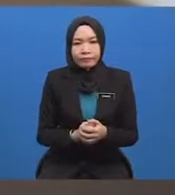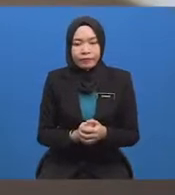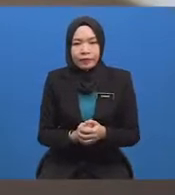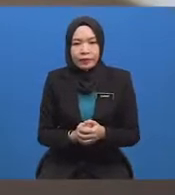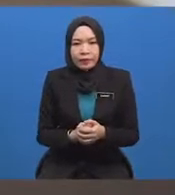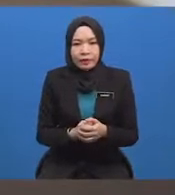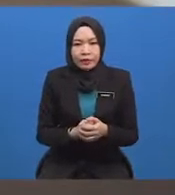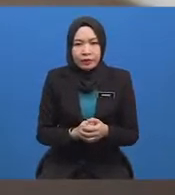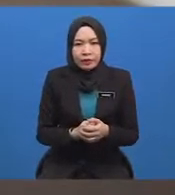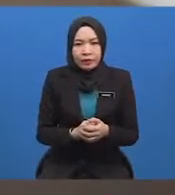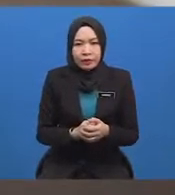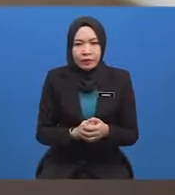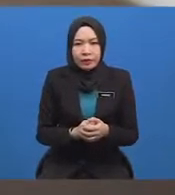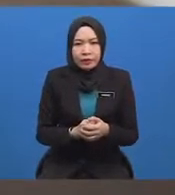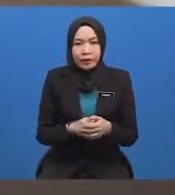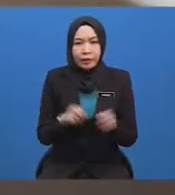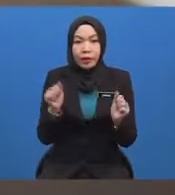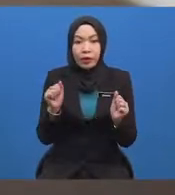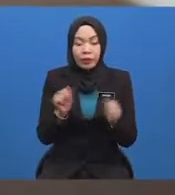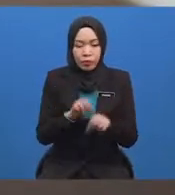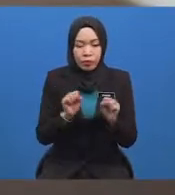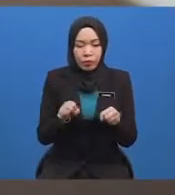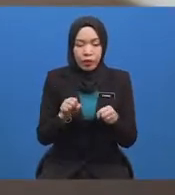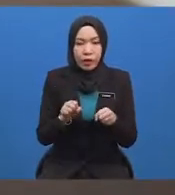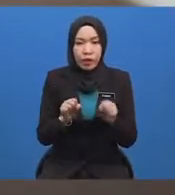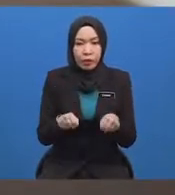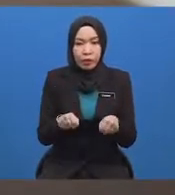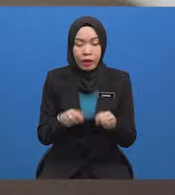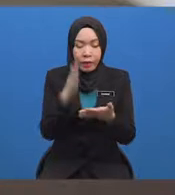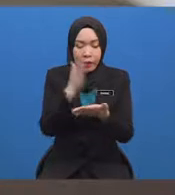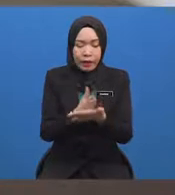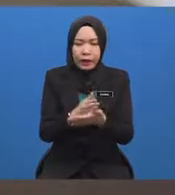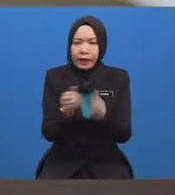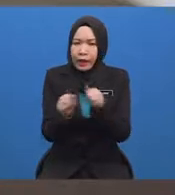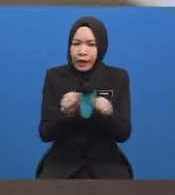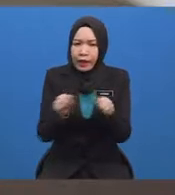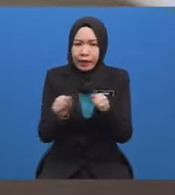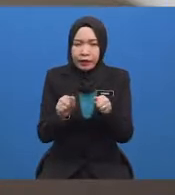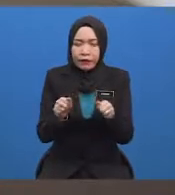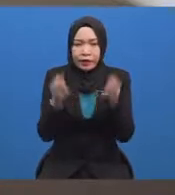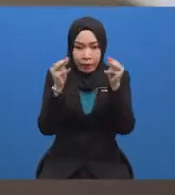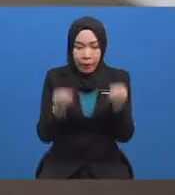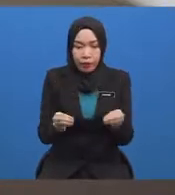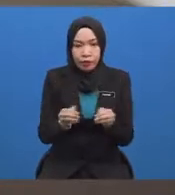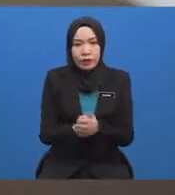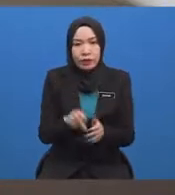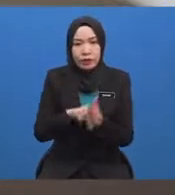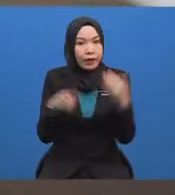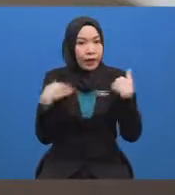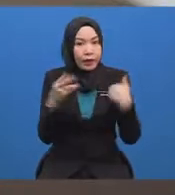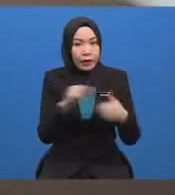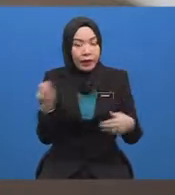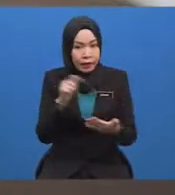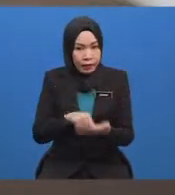juga akan menjejaskan activity manusia keadaan-keadaan yang ceguk sebut diatas tadi